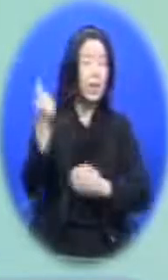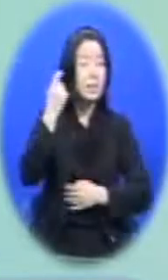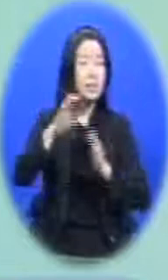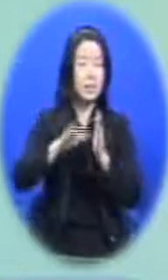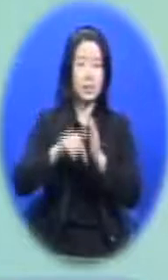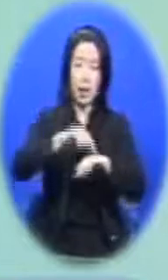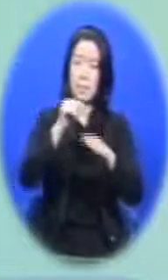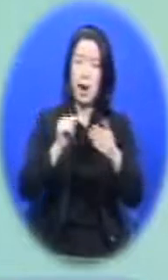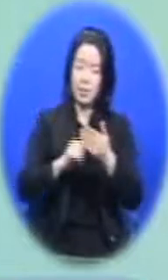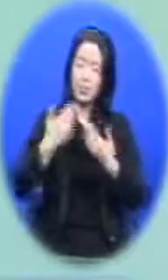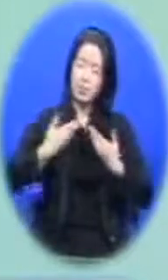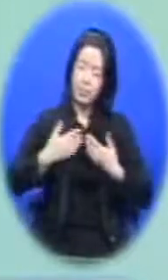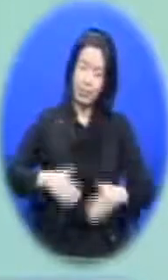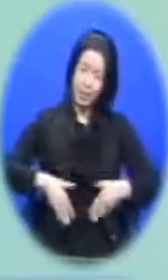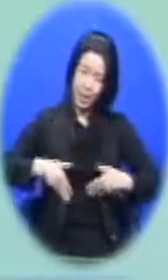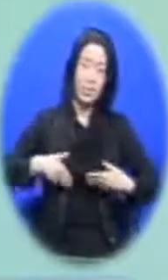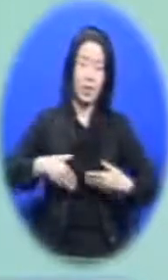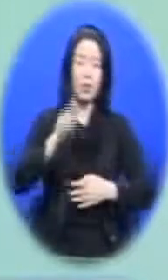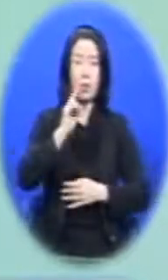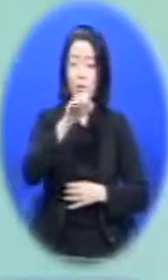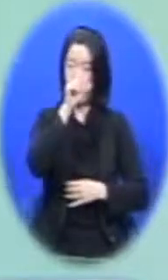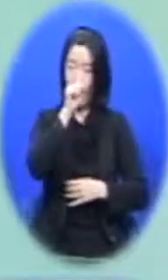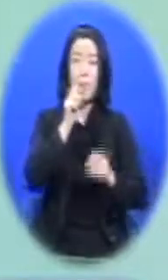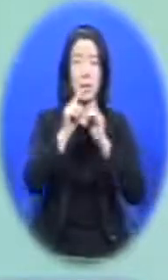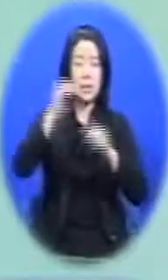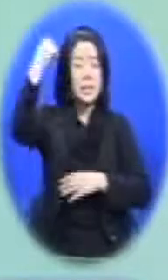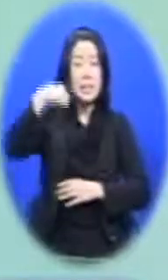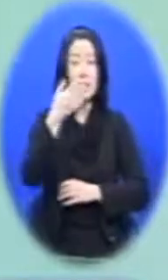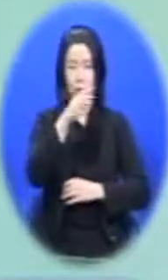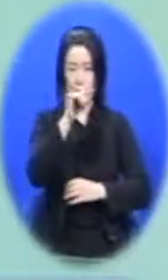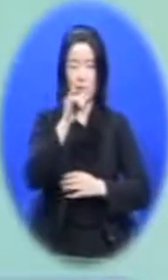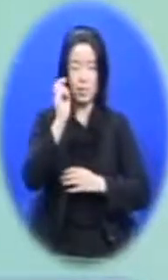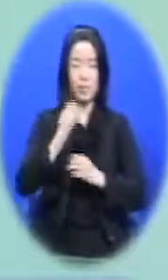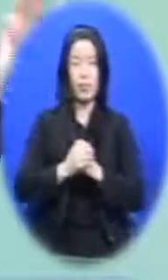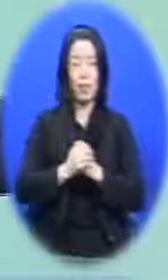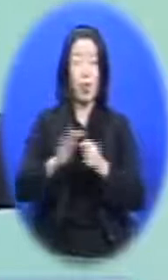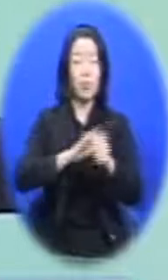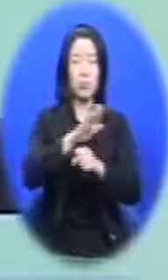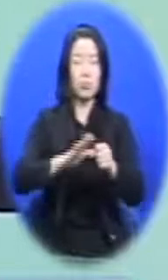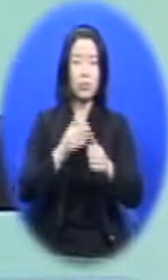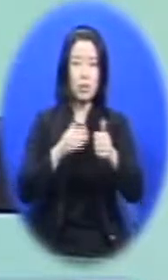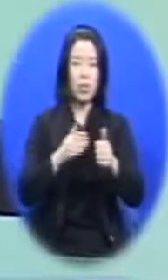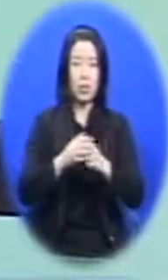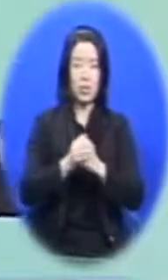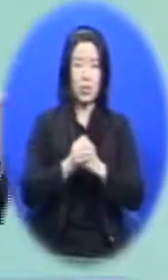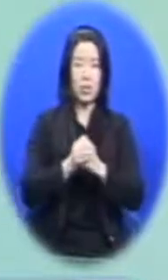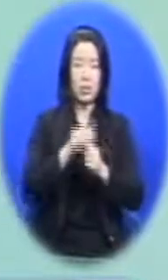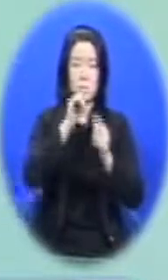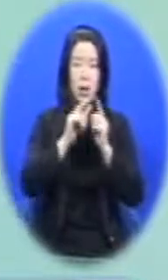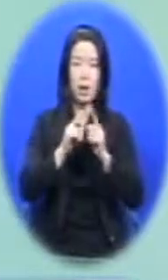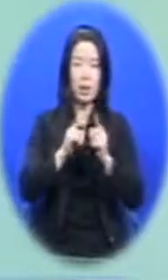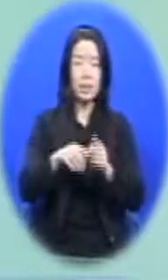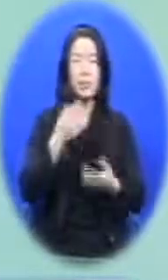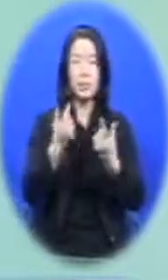마음이 푸근하고 그리고 너무나 좋은 말씀이라고 느끼실 겁니다. 사랑하자는데 말, 그죠?